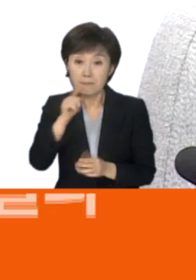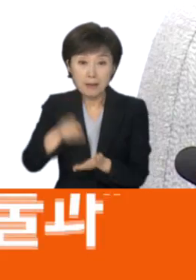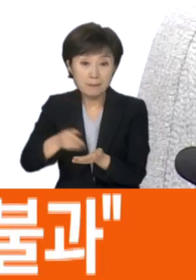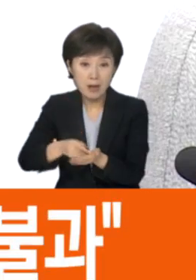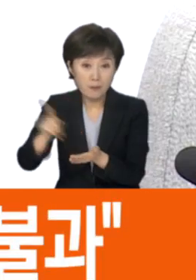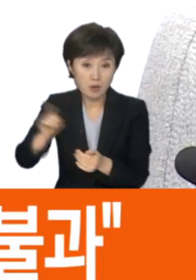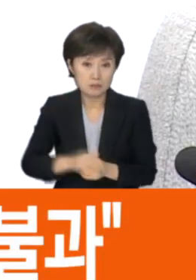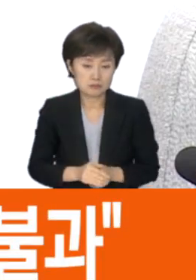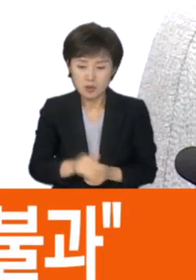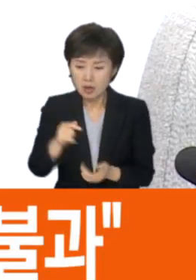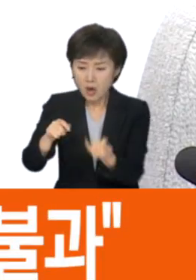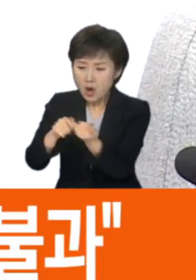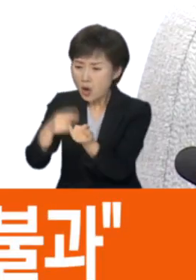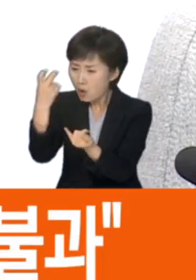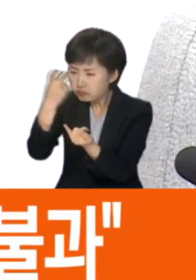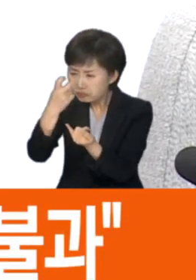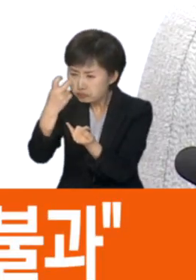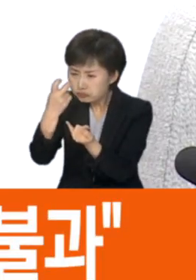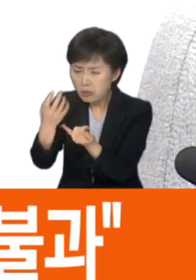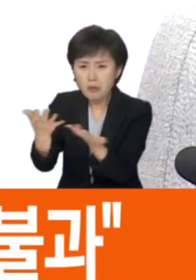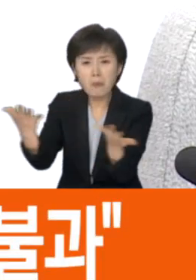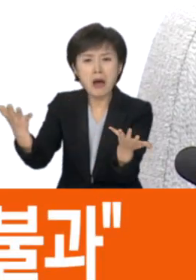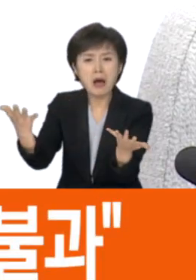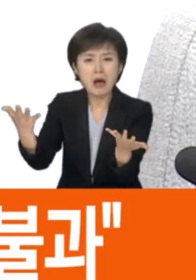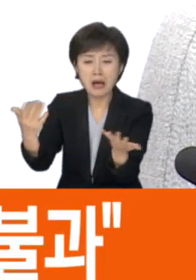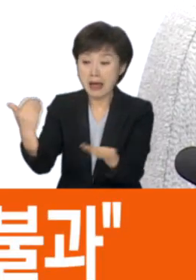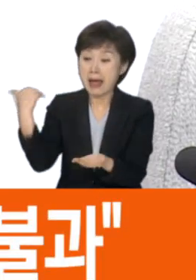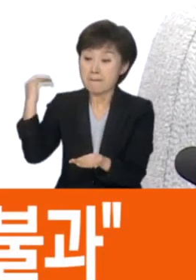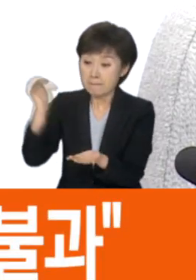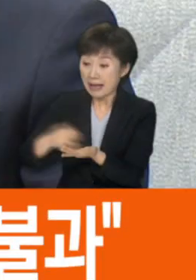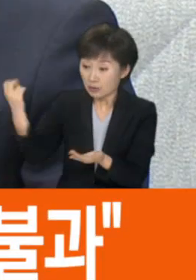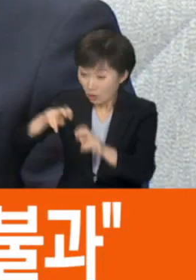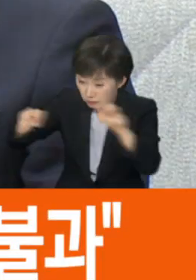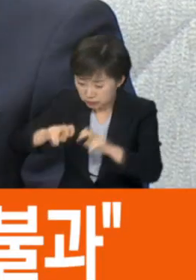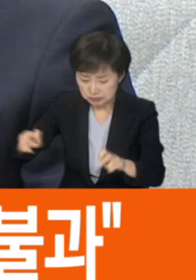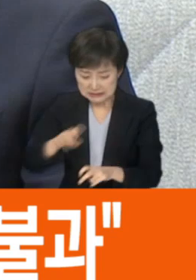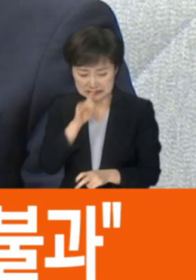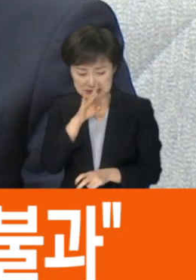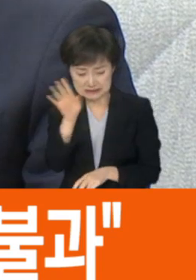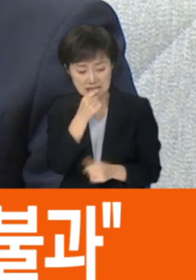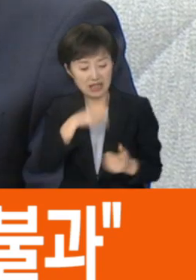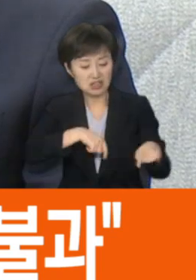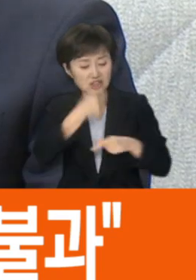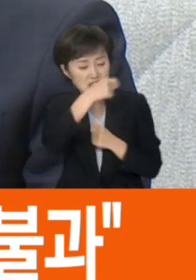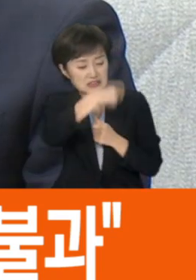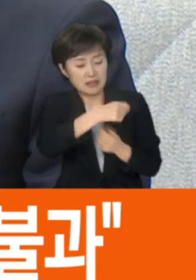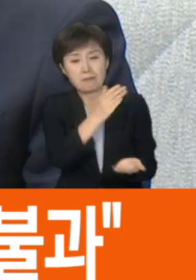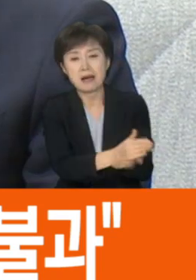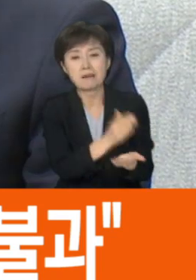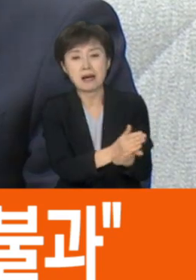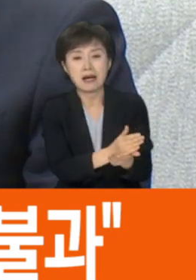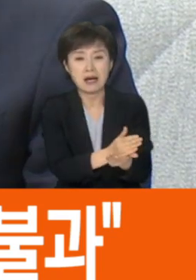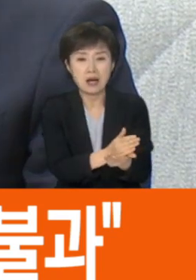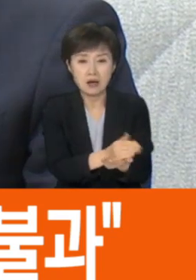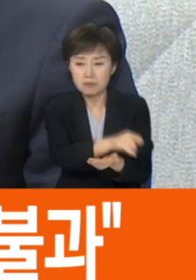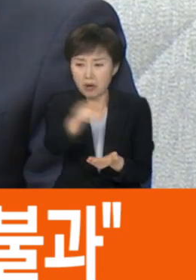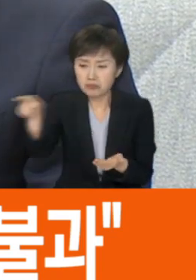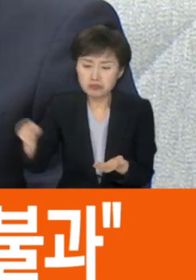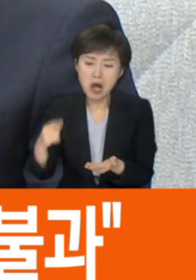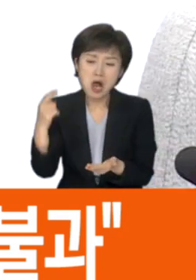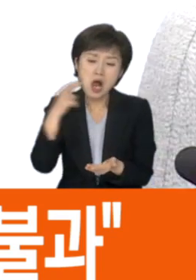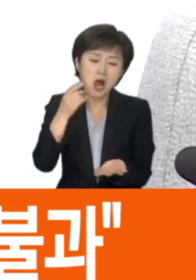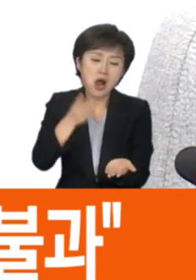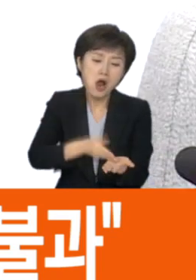원내수석부대표는 어떤 혐의도 찾지 못했던 사건을 다시 다루겠다는 것은 정치 공세에 불과하다며 확인되지 않은 부정적인